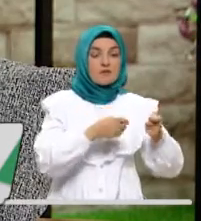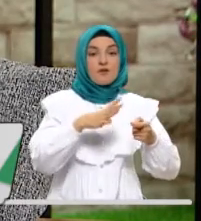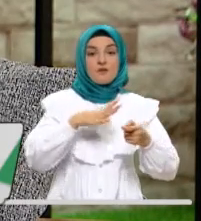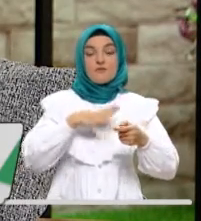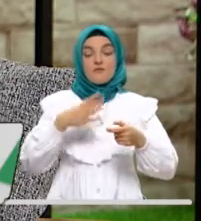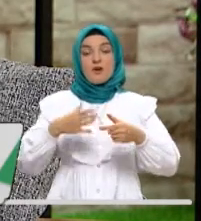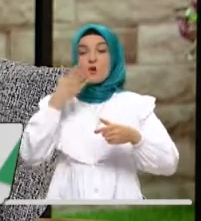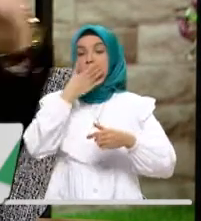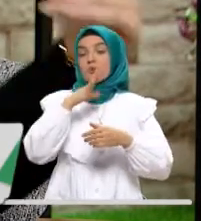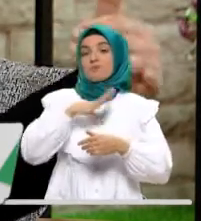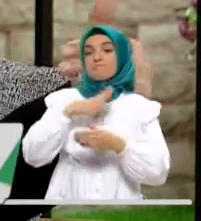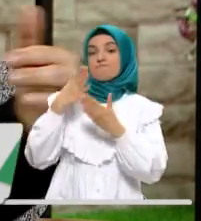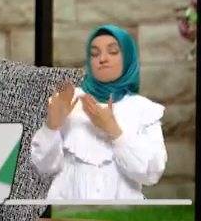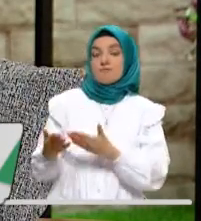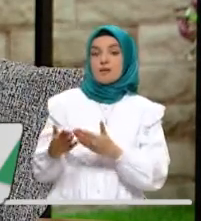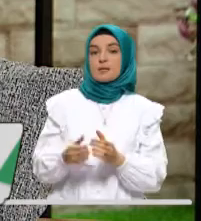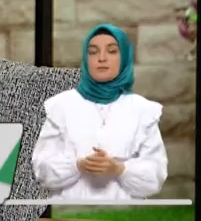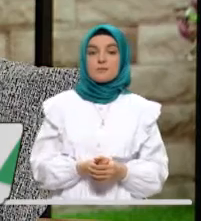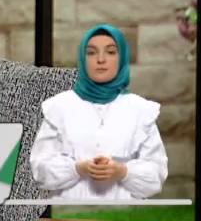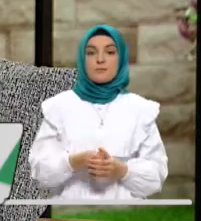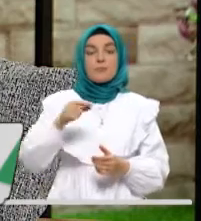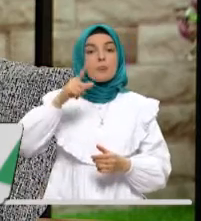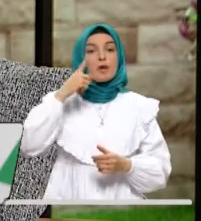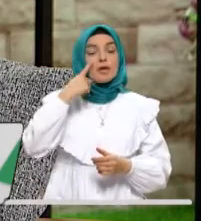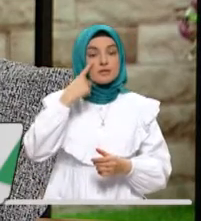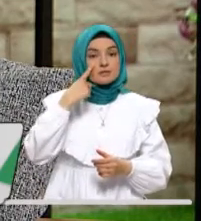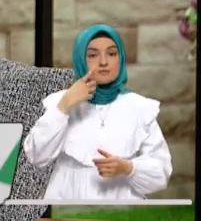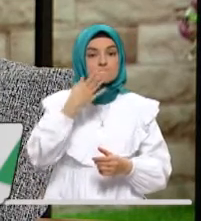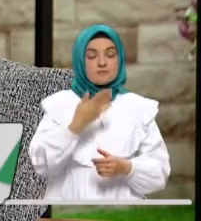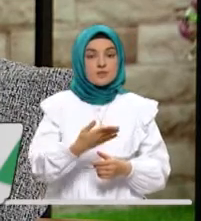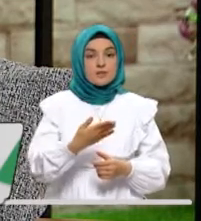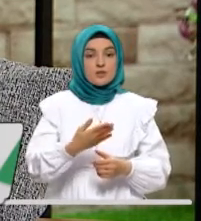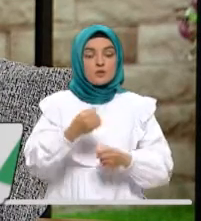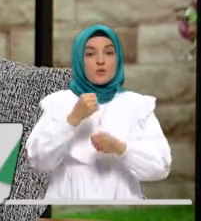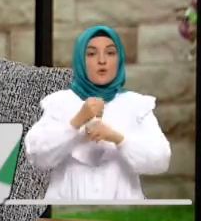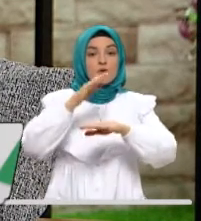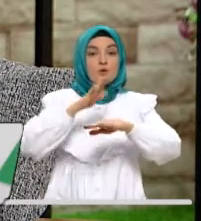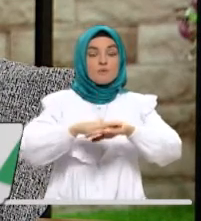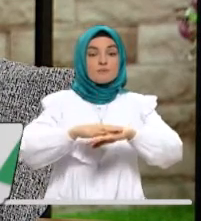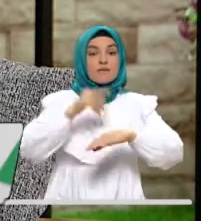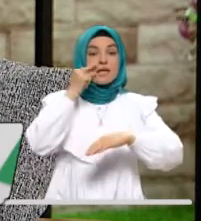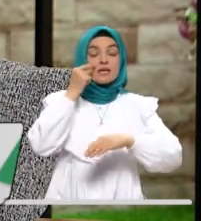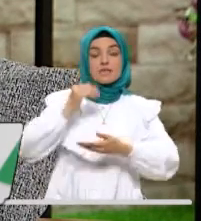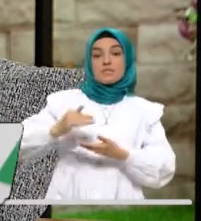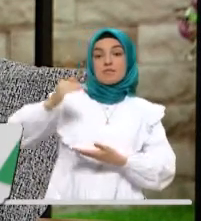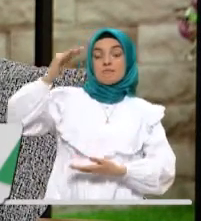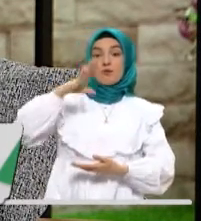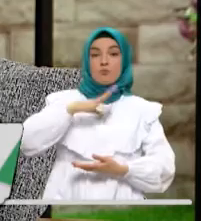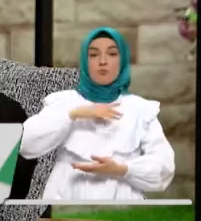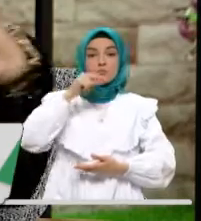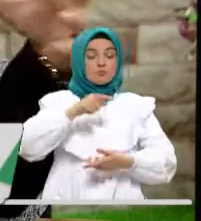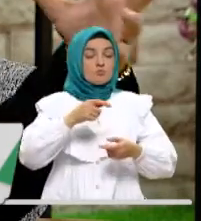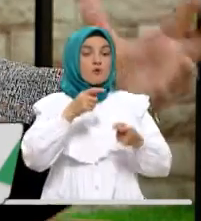Enderun-ı Hümayun var. Hı. Enderun'da da devlete görev yapacak erkekler yetişiyor. Şimdi bu kadar eğitimli